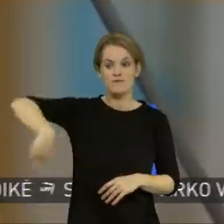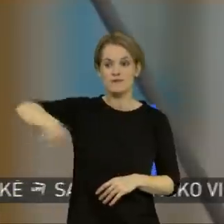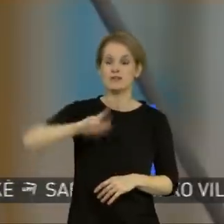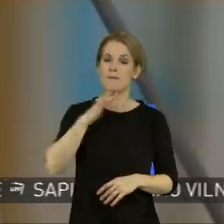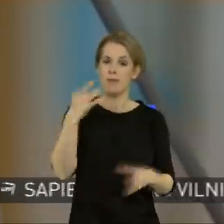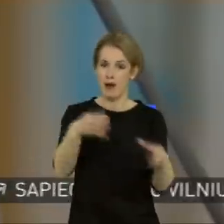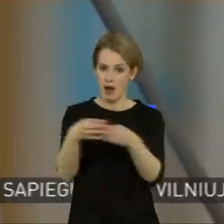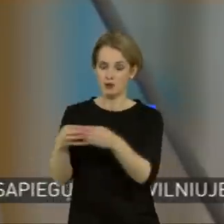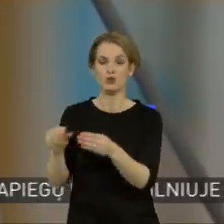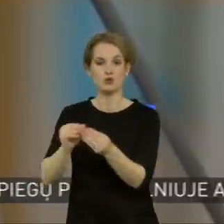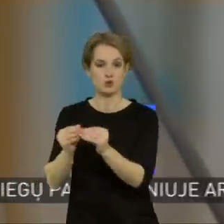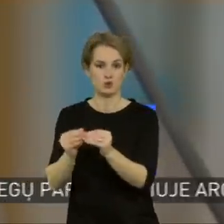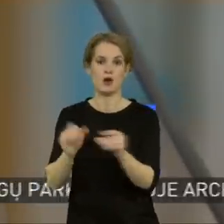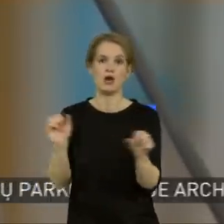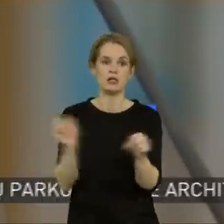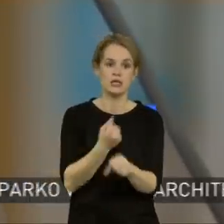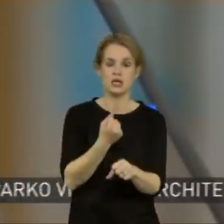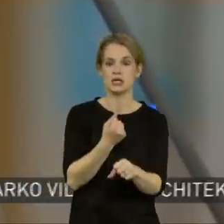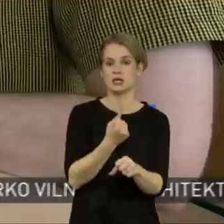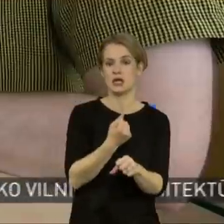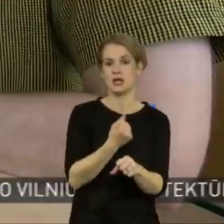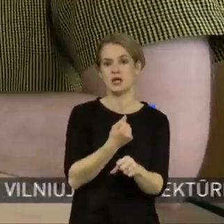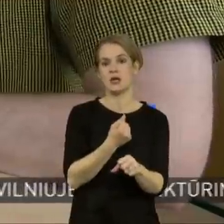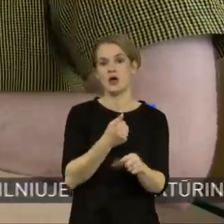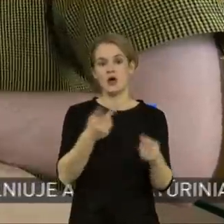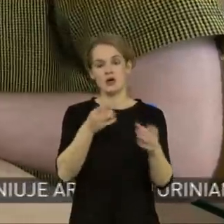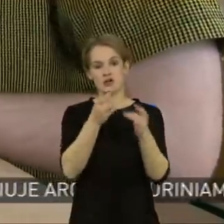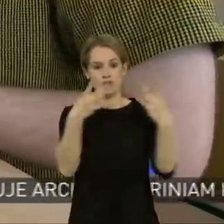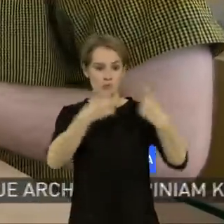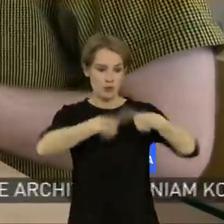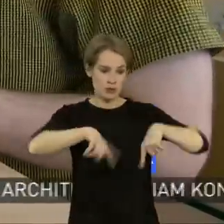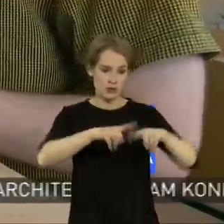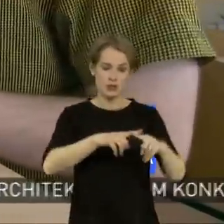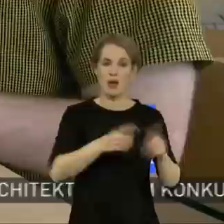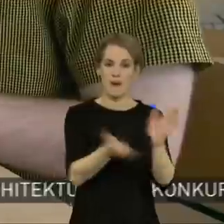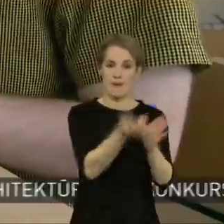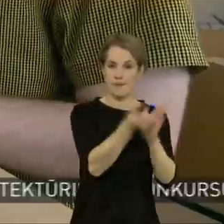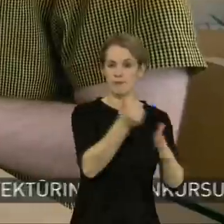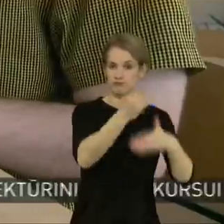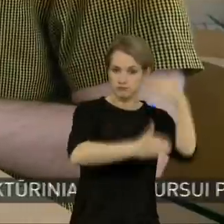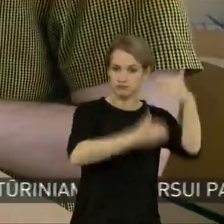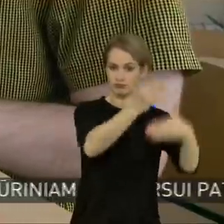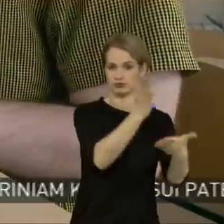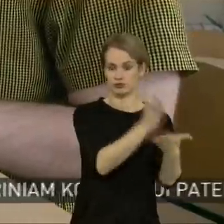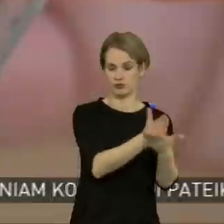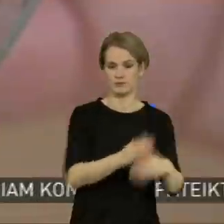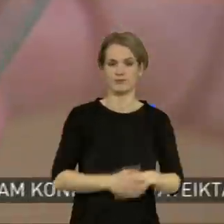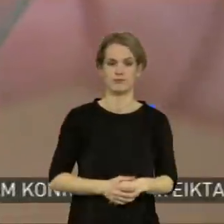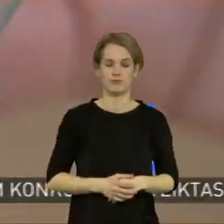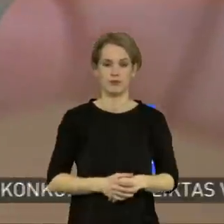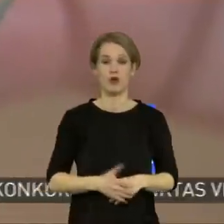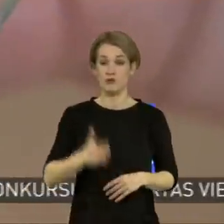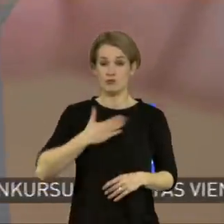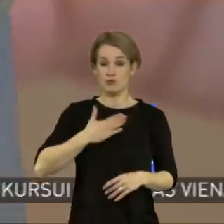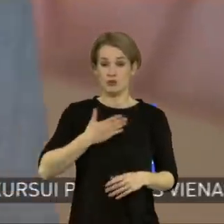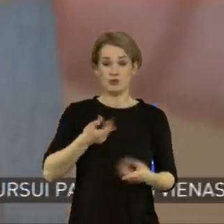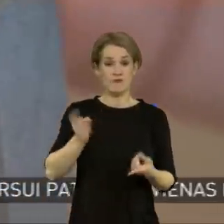15-mečių pasiekimai nedžiugina. Pagal ekonominio bendradarbiavimo ir plėtros organizacijos statistiką esame vidutiniokai